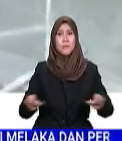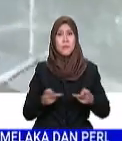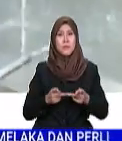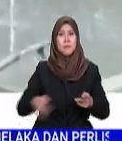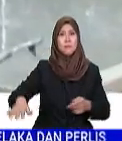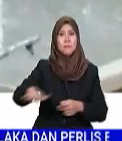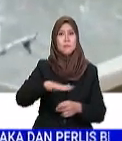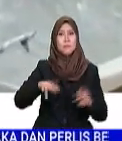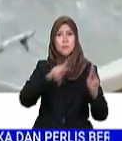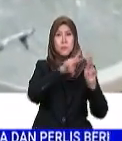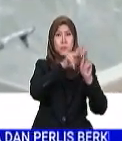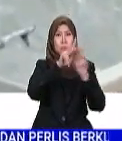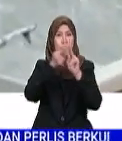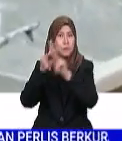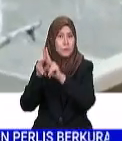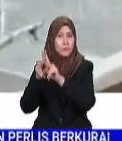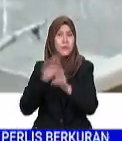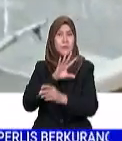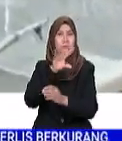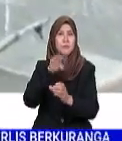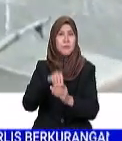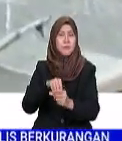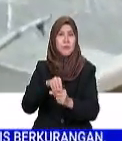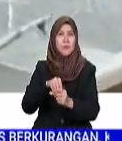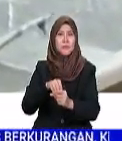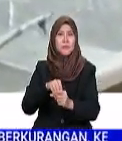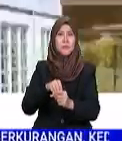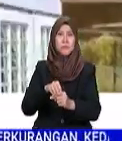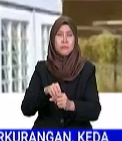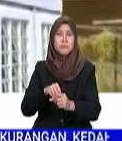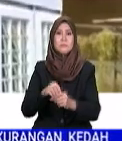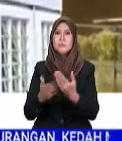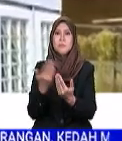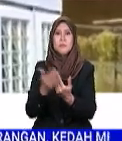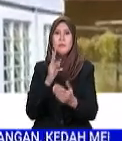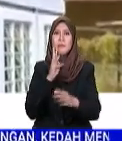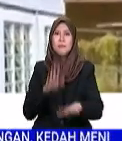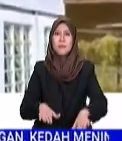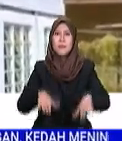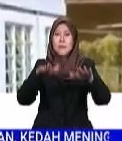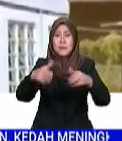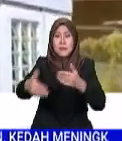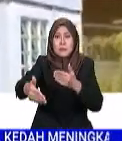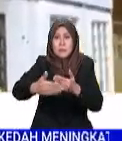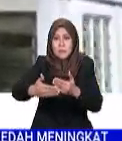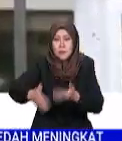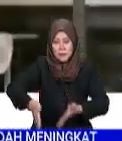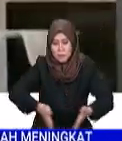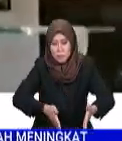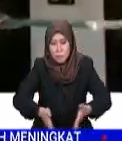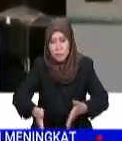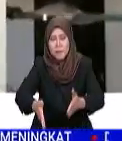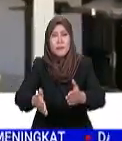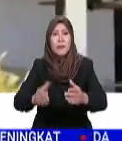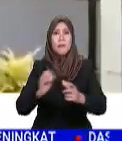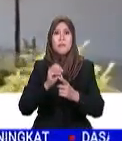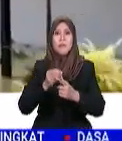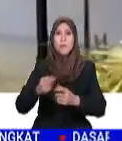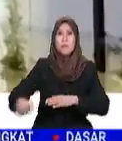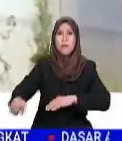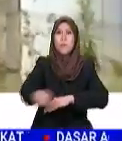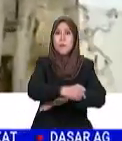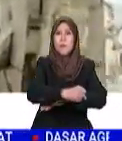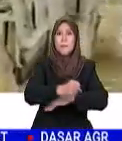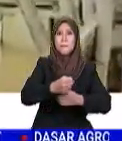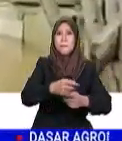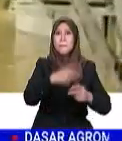sekitar perkampungan ni yang melibatkan kawasan yang terdedah banjir ni adalah yang pesisiran sungai dan juga kawasan sawah padi, di mana kalau